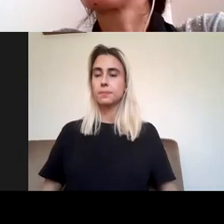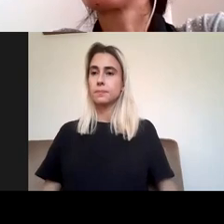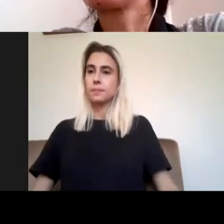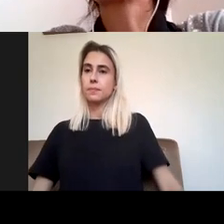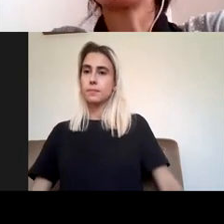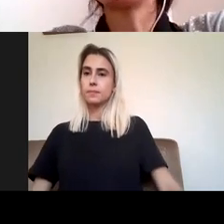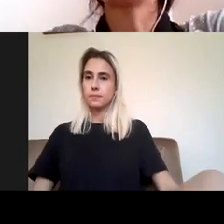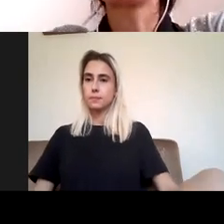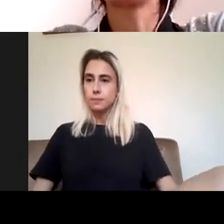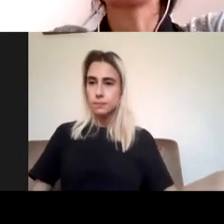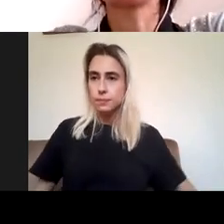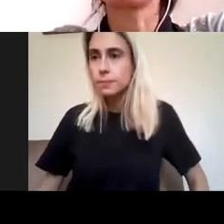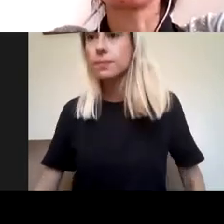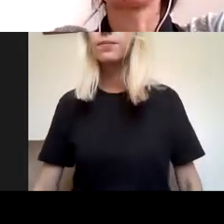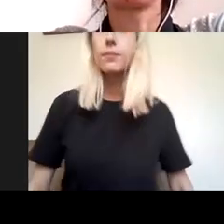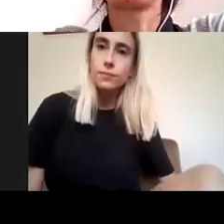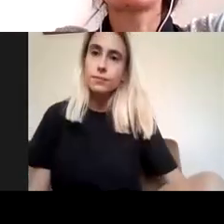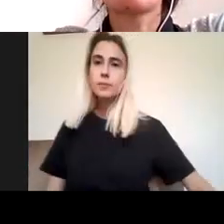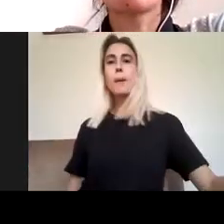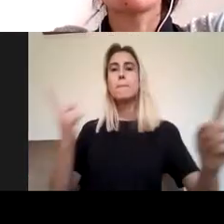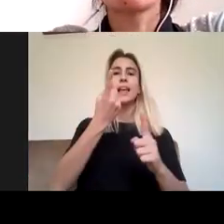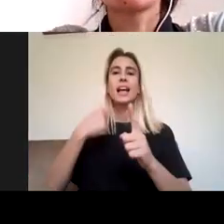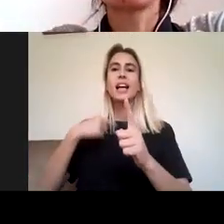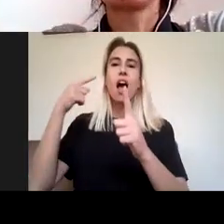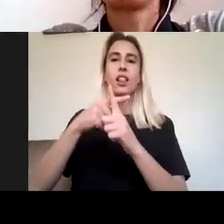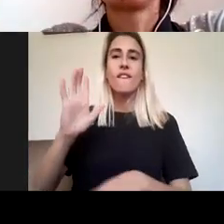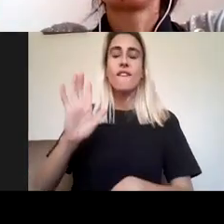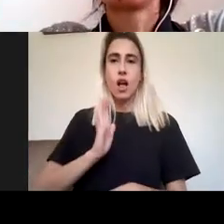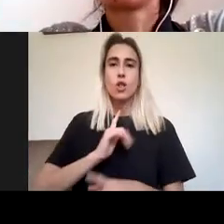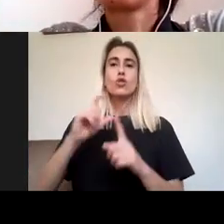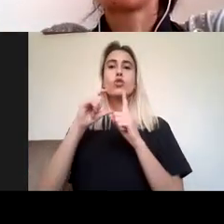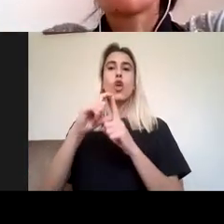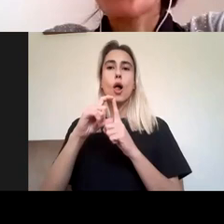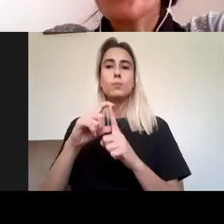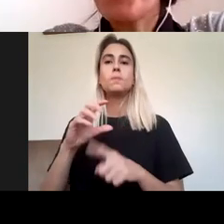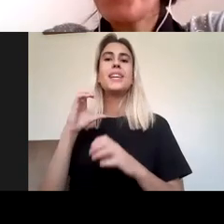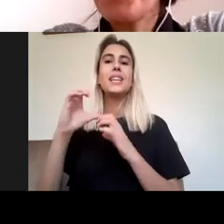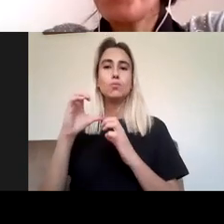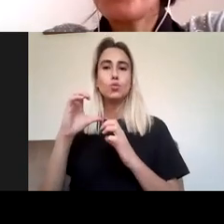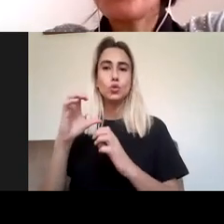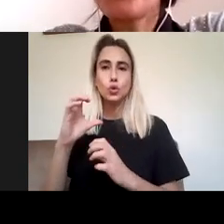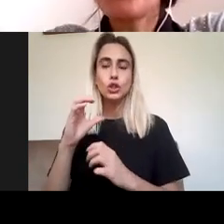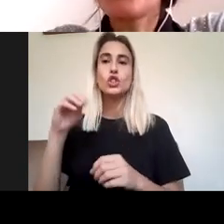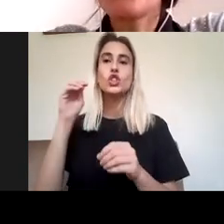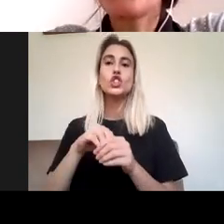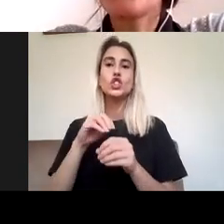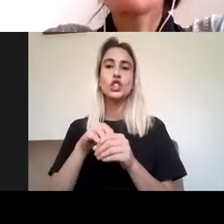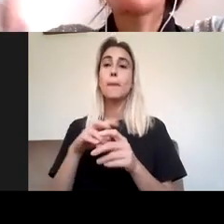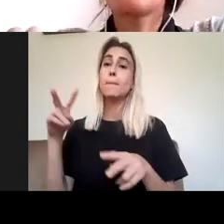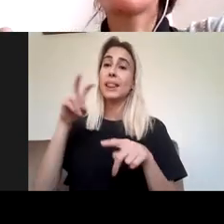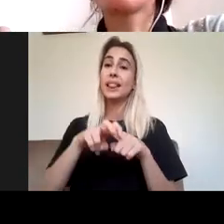katkı da sağlamak tabii, istiyorum ben. Tabii Mehmet Bey. Bu dolmuşların ya da minibüslerin içine yani binildiği